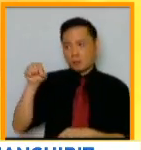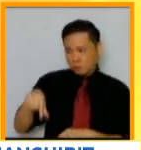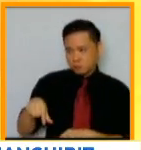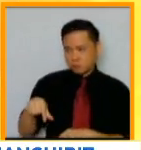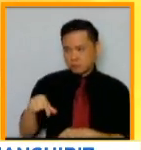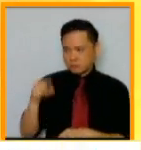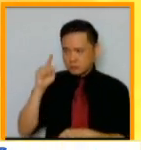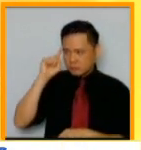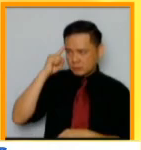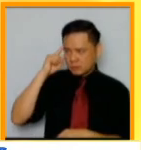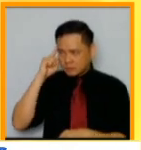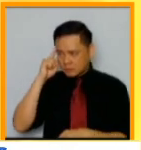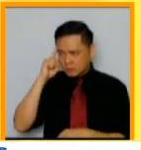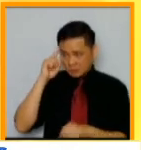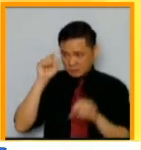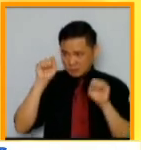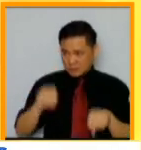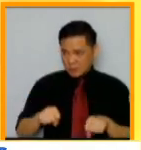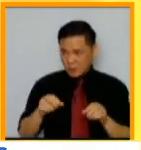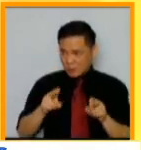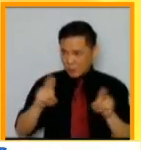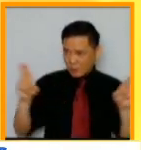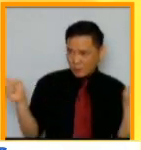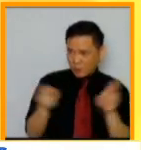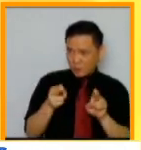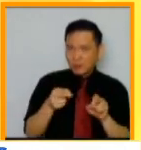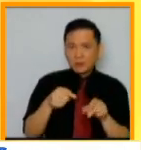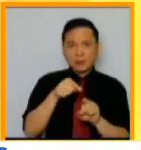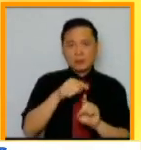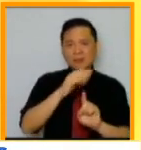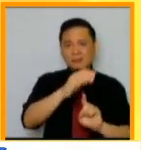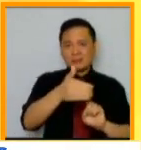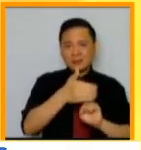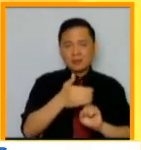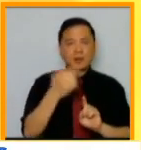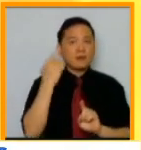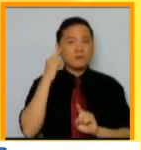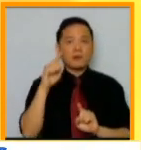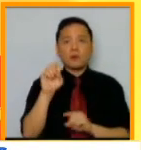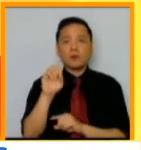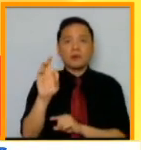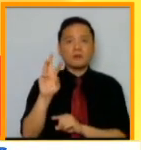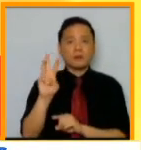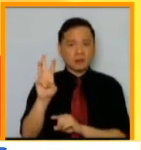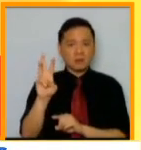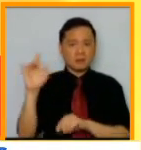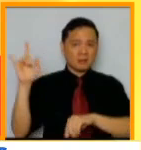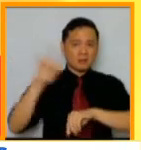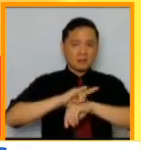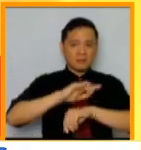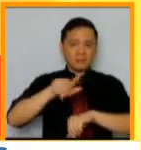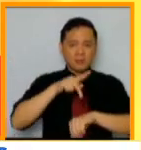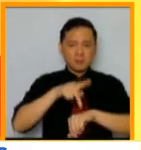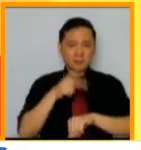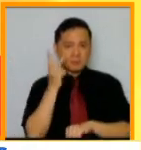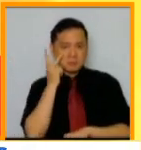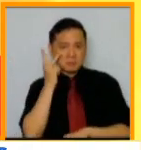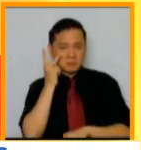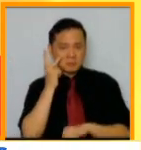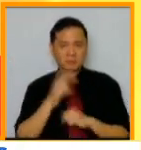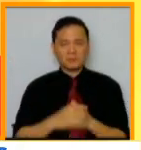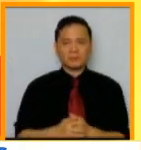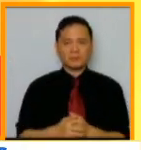days na facility-based quarantine ng mga umuuwing OFW. Isa sa tinitingnan nilang konsiderasyon dito ay ang dami